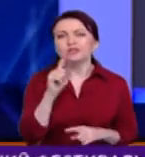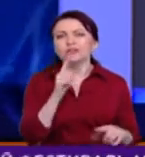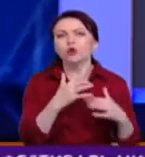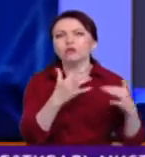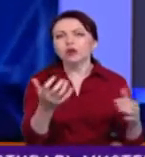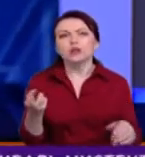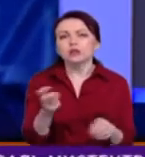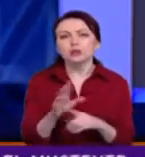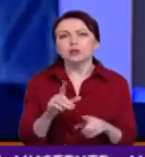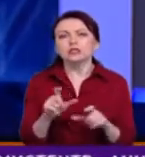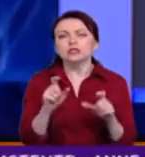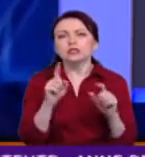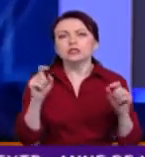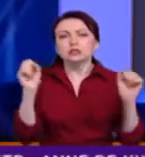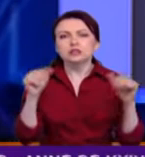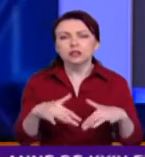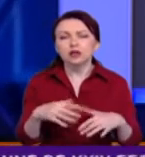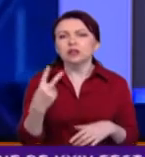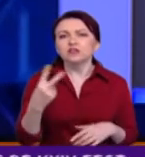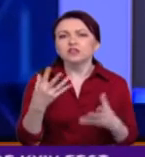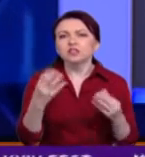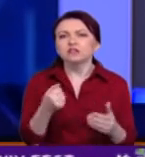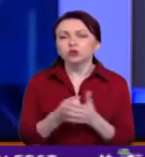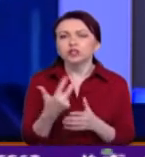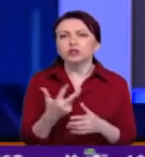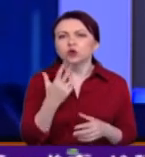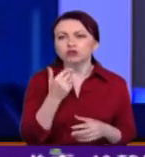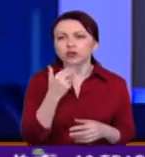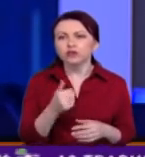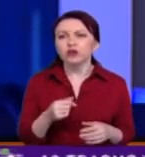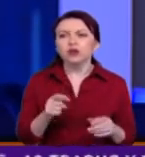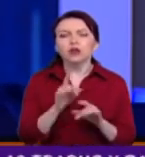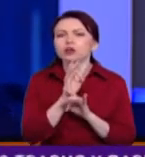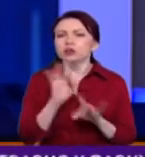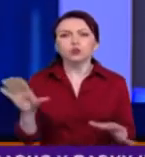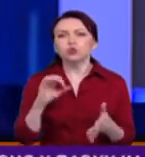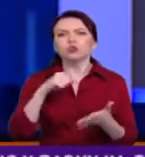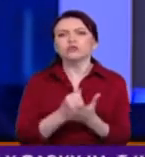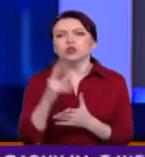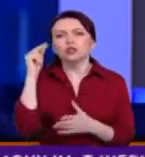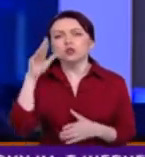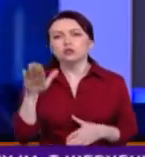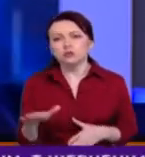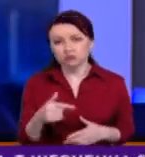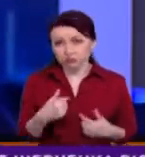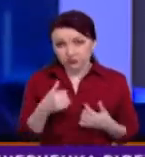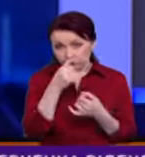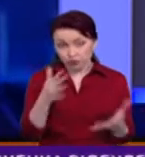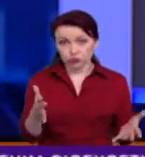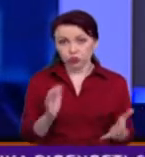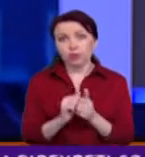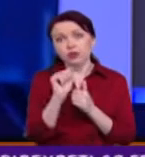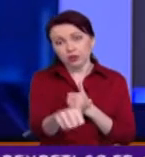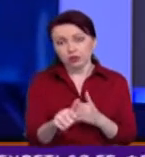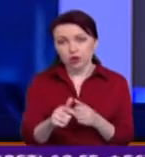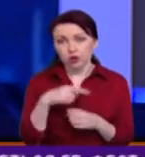не прийде на засідання. Всі 20 днів до 3 червня і не буде визначати дату засідання. Ну, ми ж не можемо зводити